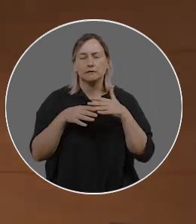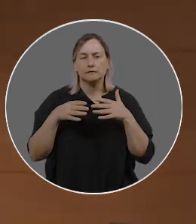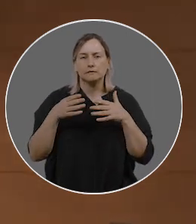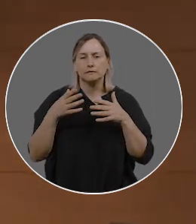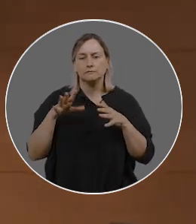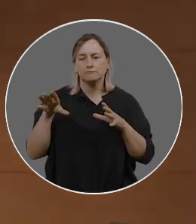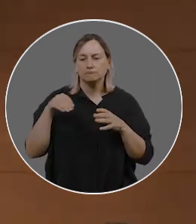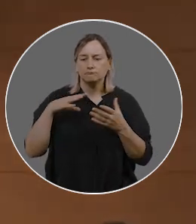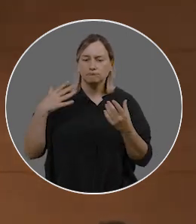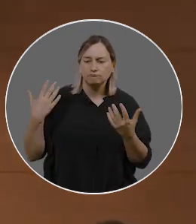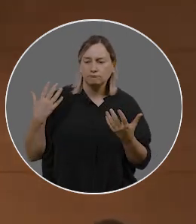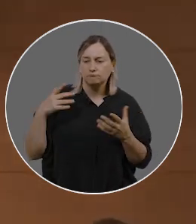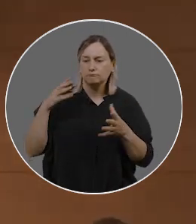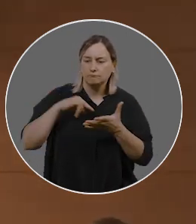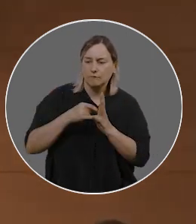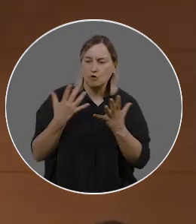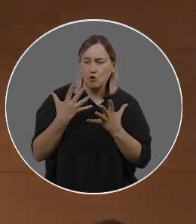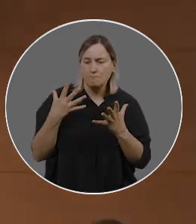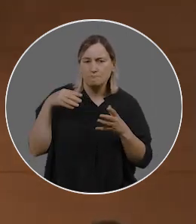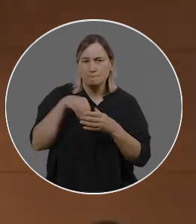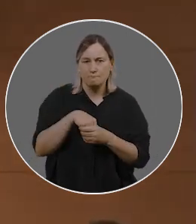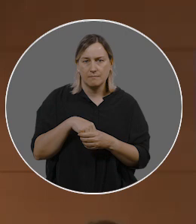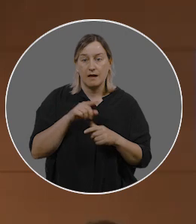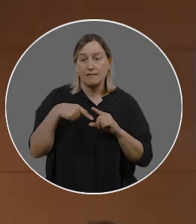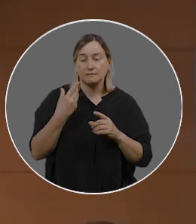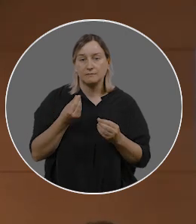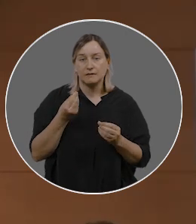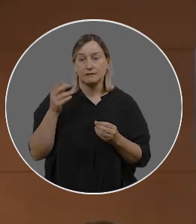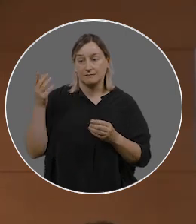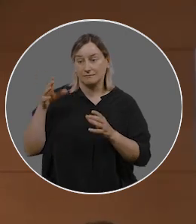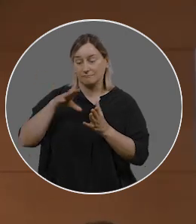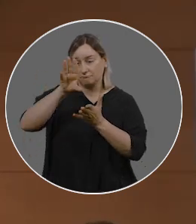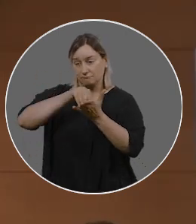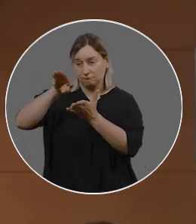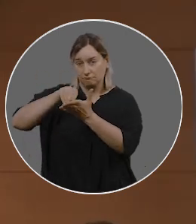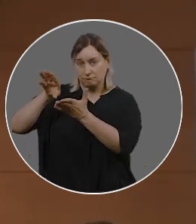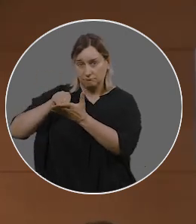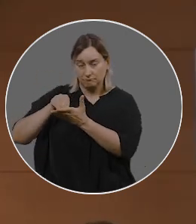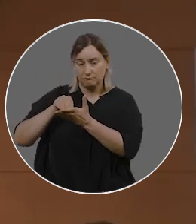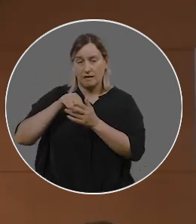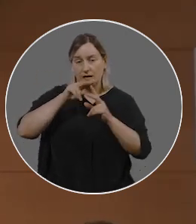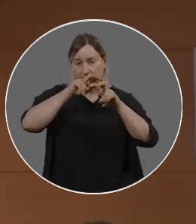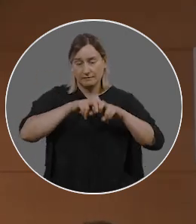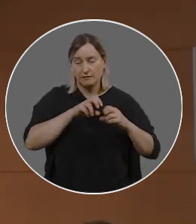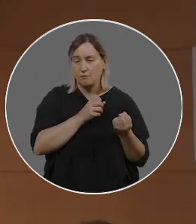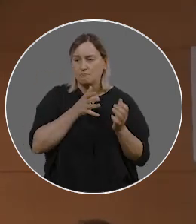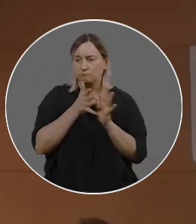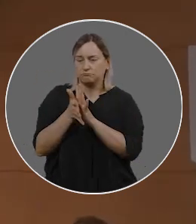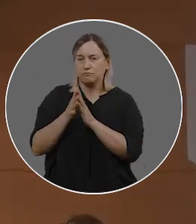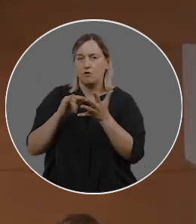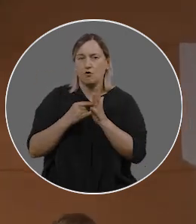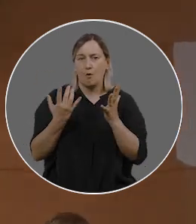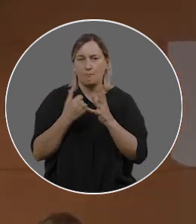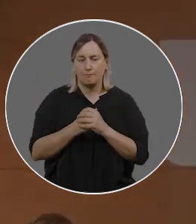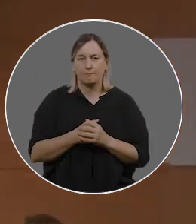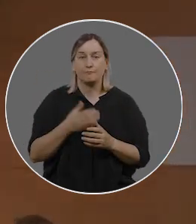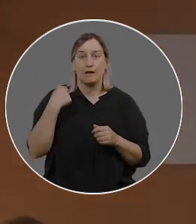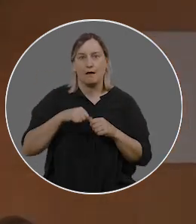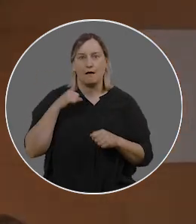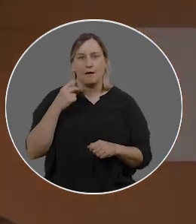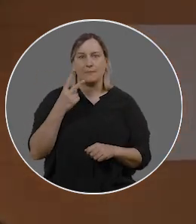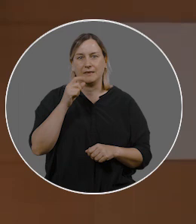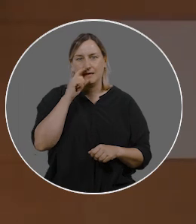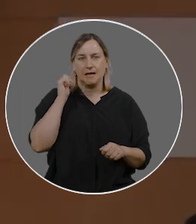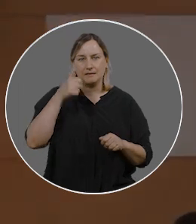no? I com després feu transferència de tota aquesta recerca que esteu fent? Sí, nosaltres fa 20 anys ja